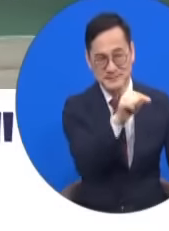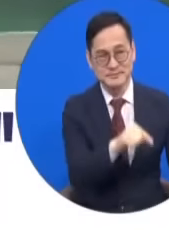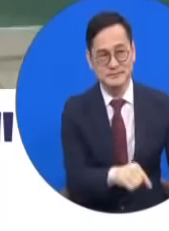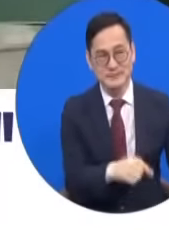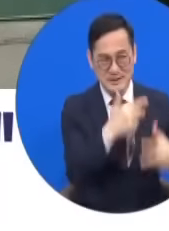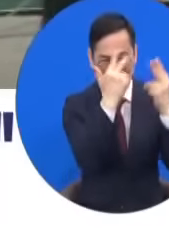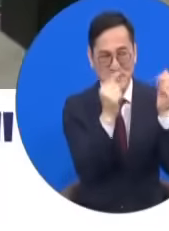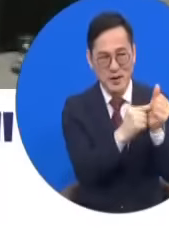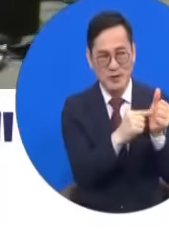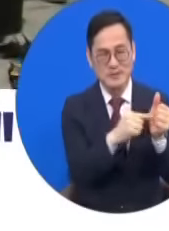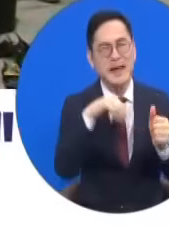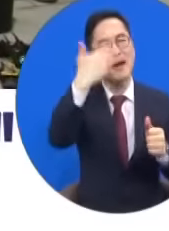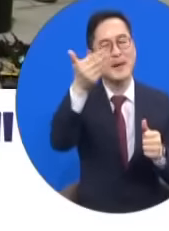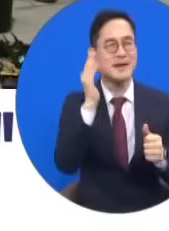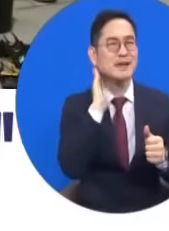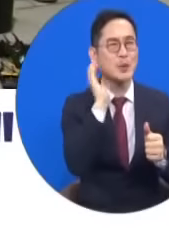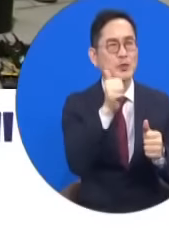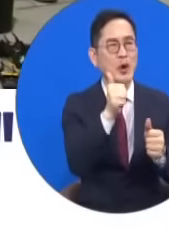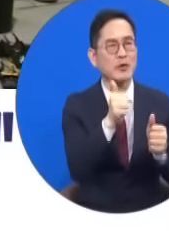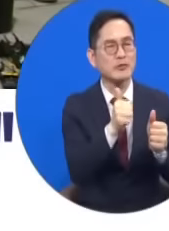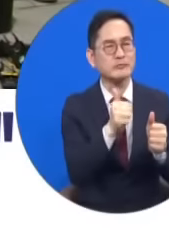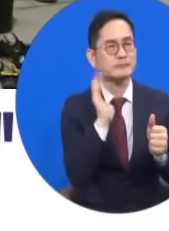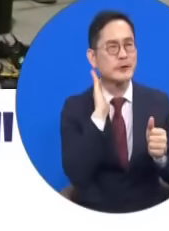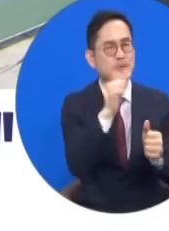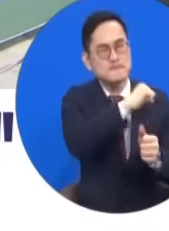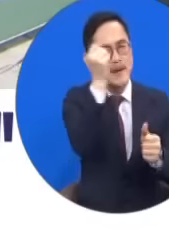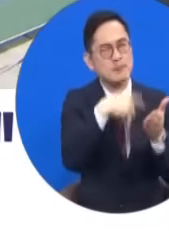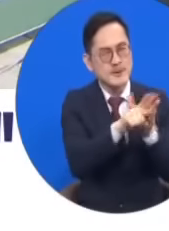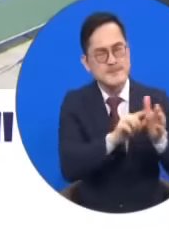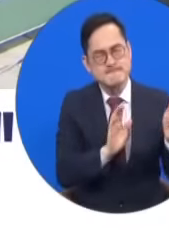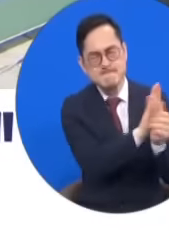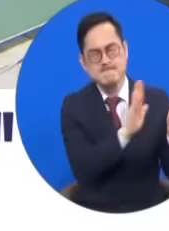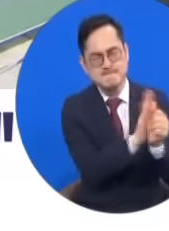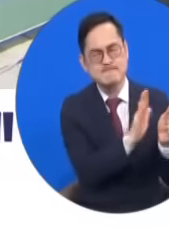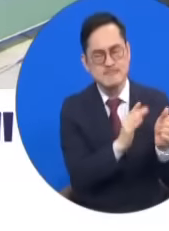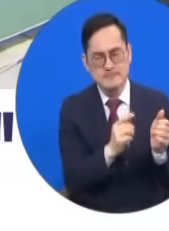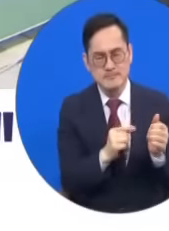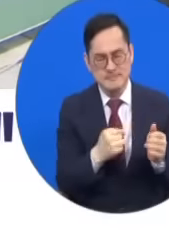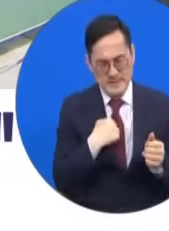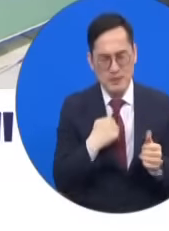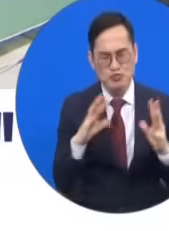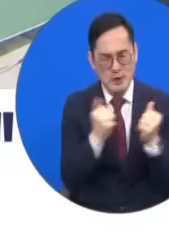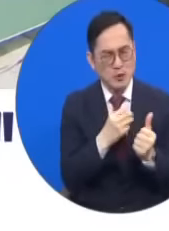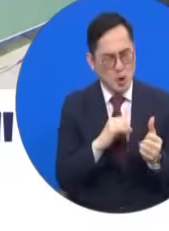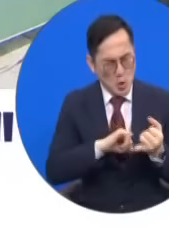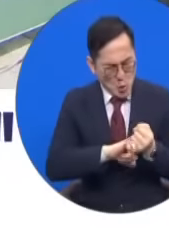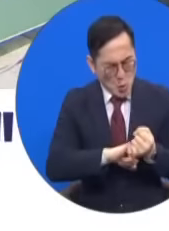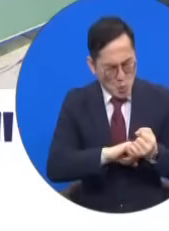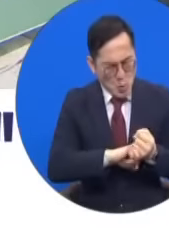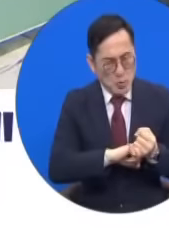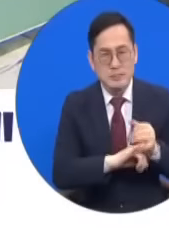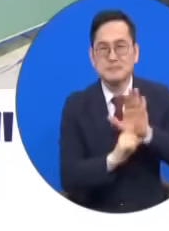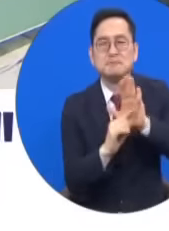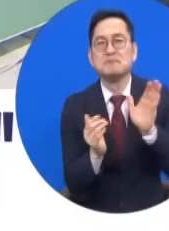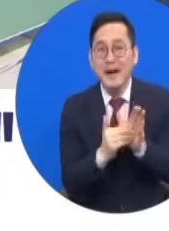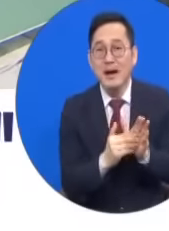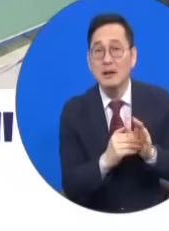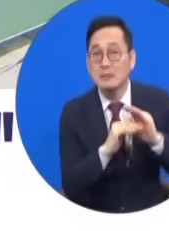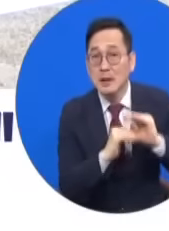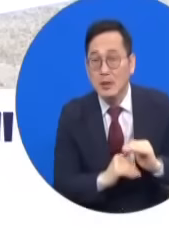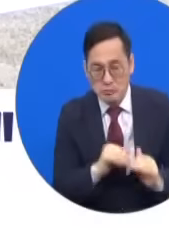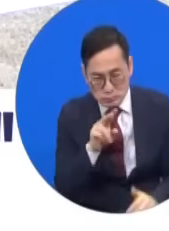국회에 가겠다고 그렇게 얘기했다. 이런 내용이 동영상에 그대로 나와 있더라고요. 나와 있는데 그걸 보면서 제 의문이 많이